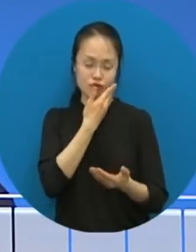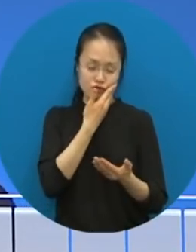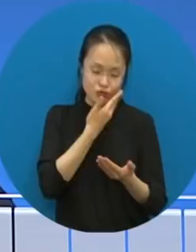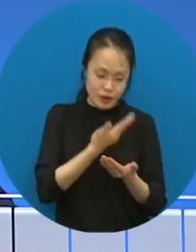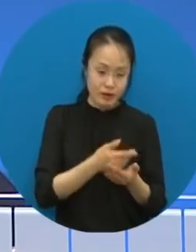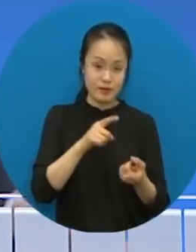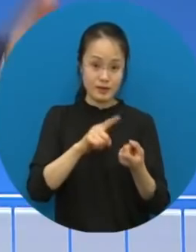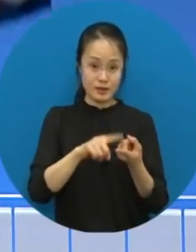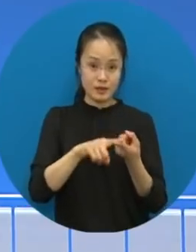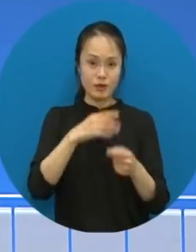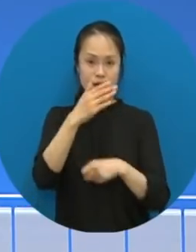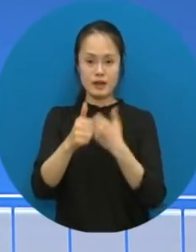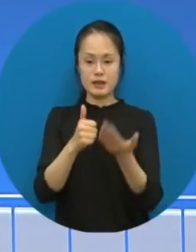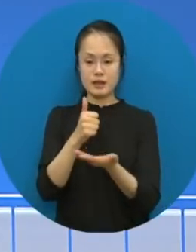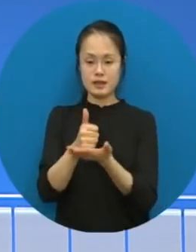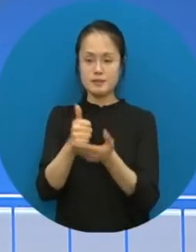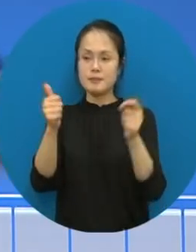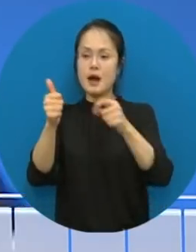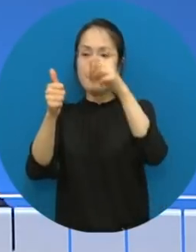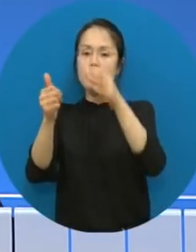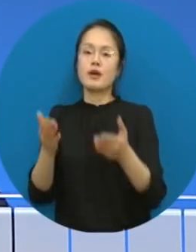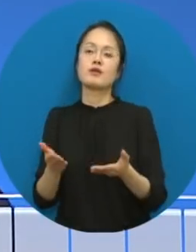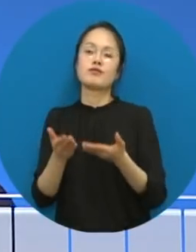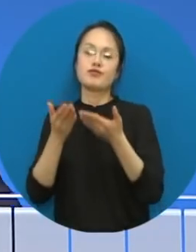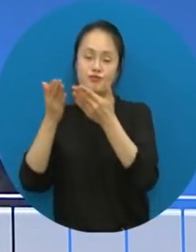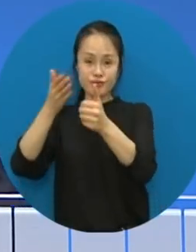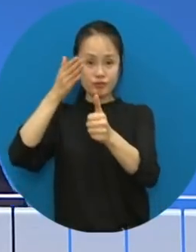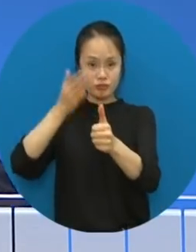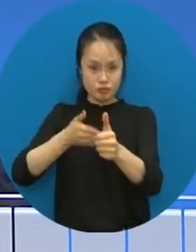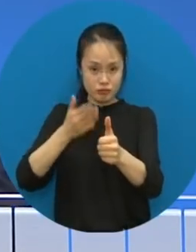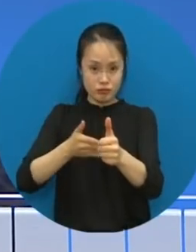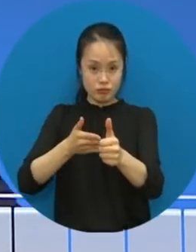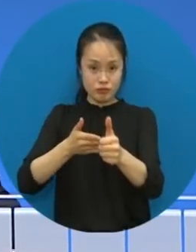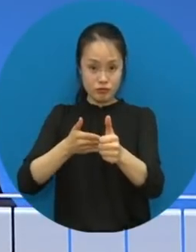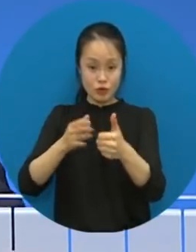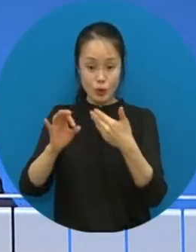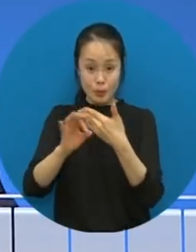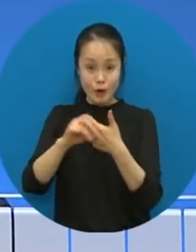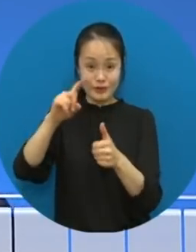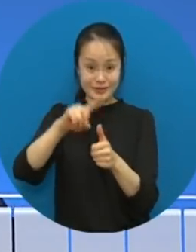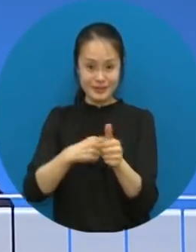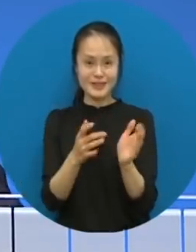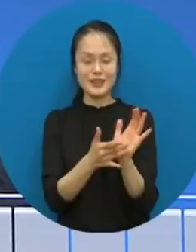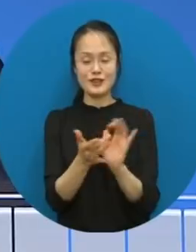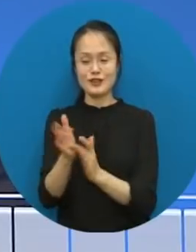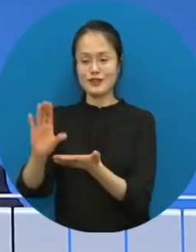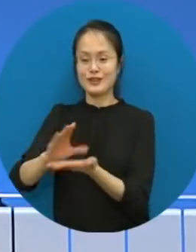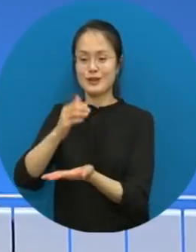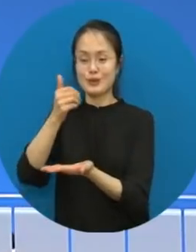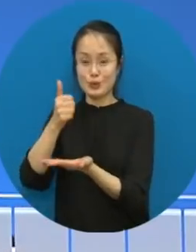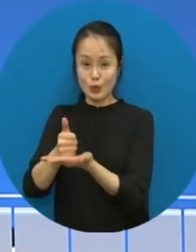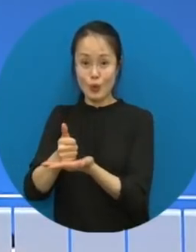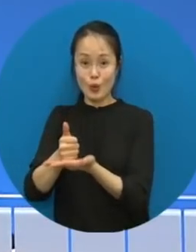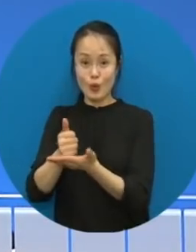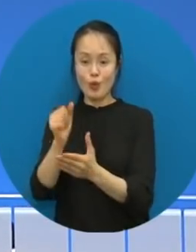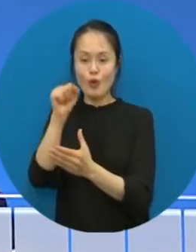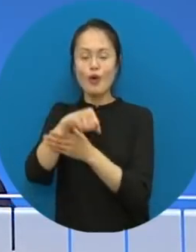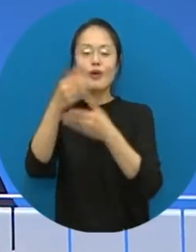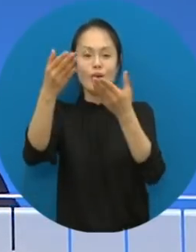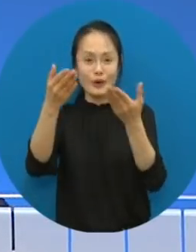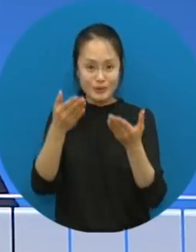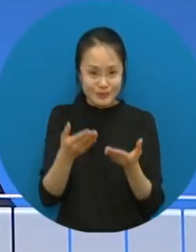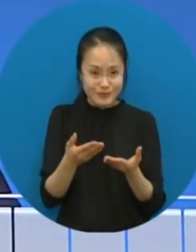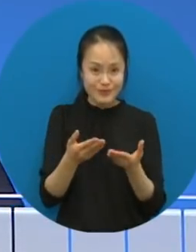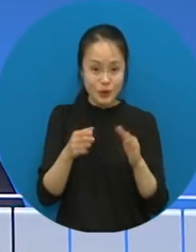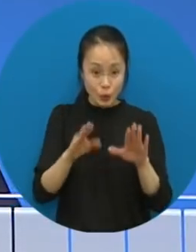그러면 오늘도 예수님을 허락하실 것이요, 내일도 예수님을 허락하실 것이며 모레도 예수님을